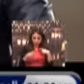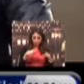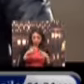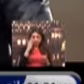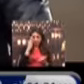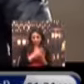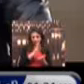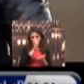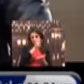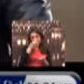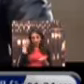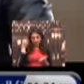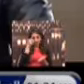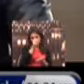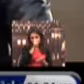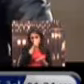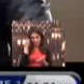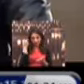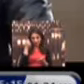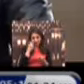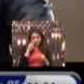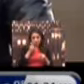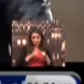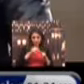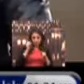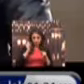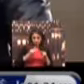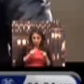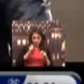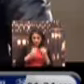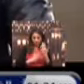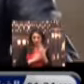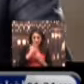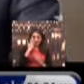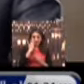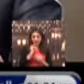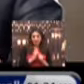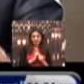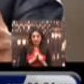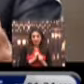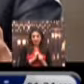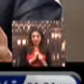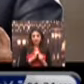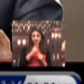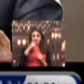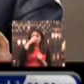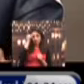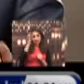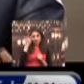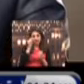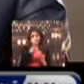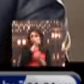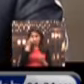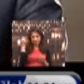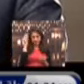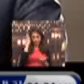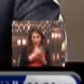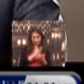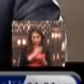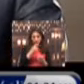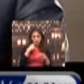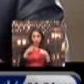مجالات اخرى، ولكن في ذلك المكان جديد من نوعه. من حيث اللي حضرتك هتقف قدام التلاجة هتفتح